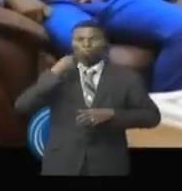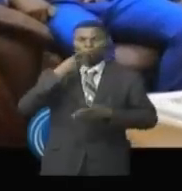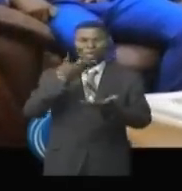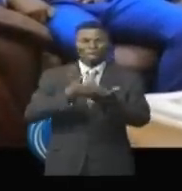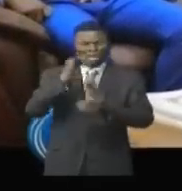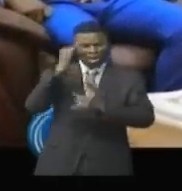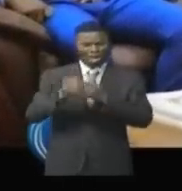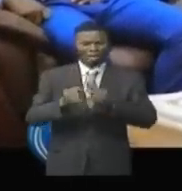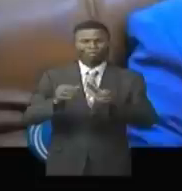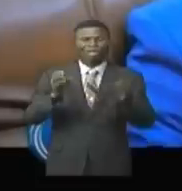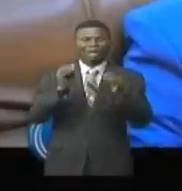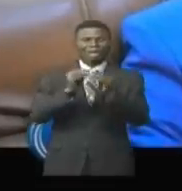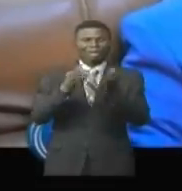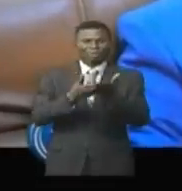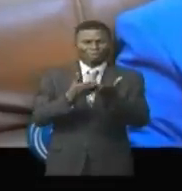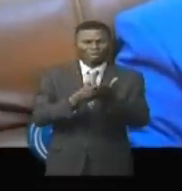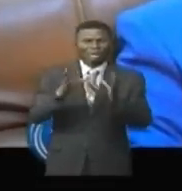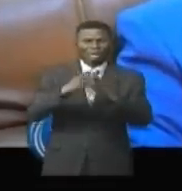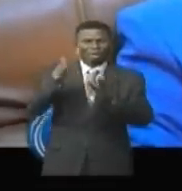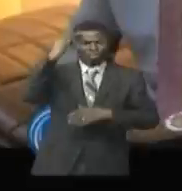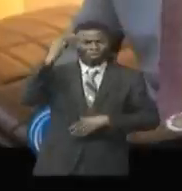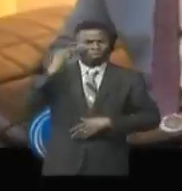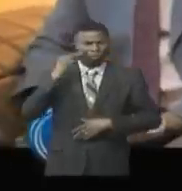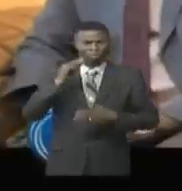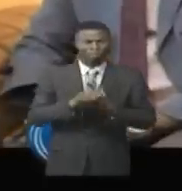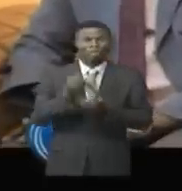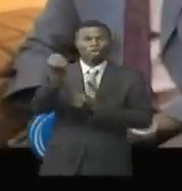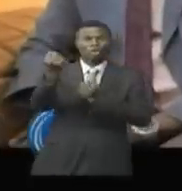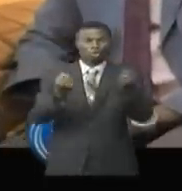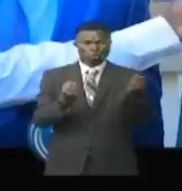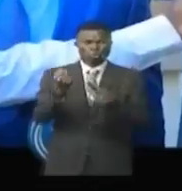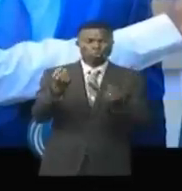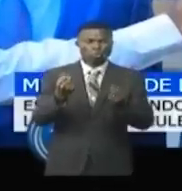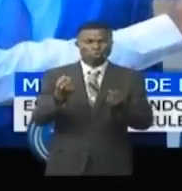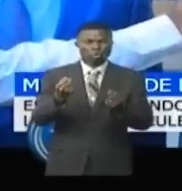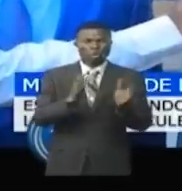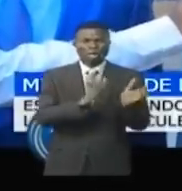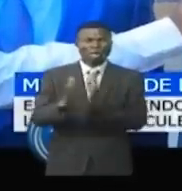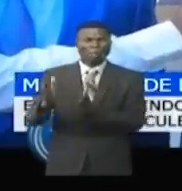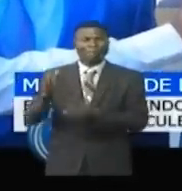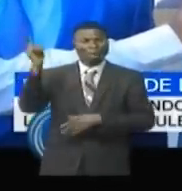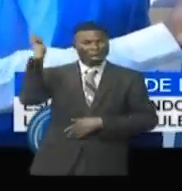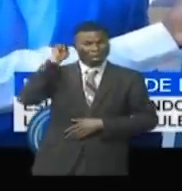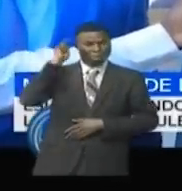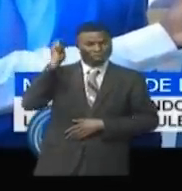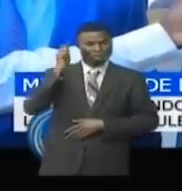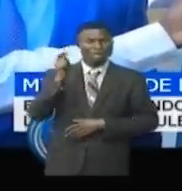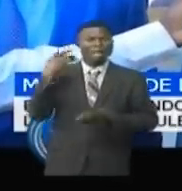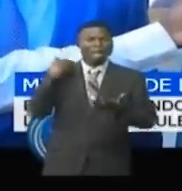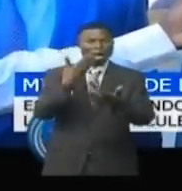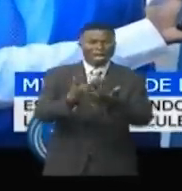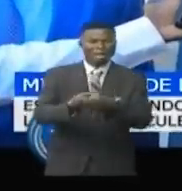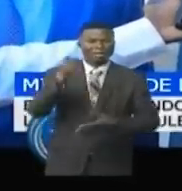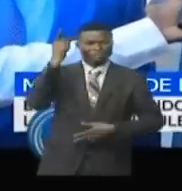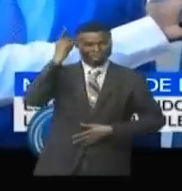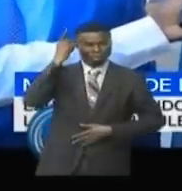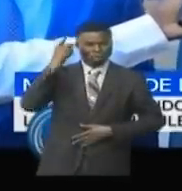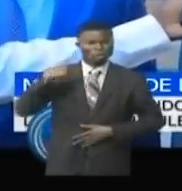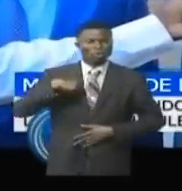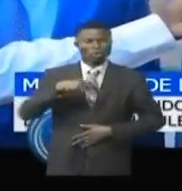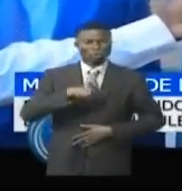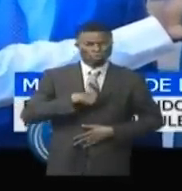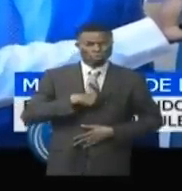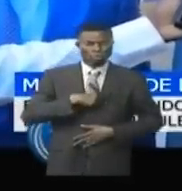de l'audience qu'il a eue avec le ministre. Les véhicules destinés aux professeurs sont déjà ici à Kinshasa et nous allons